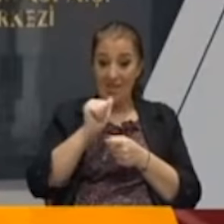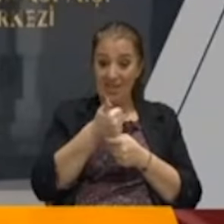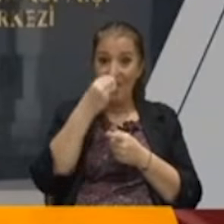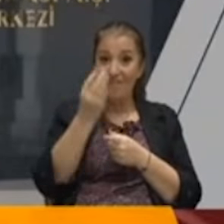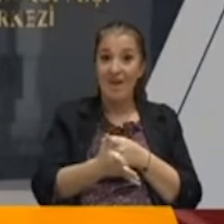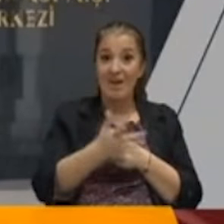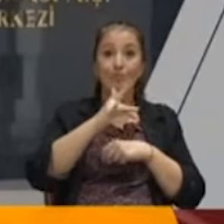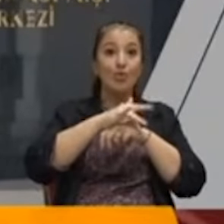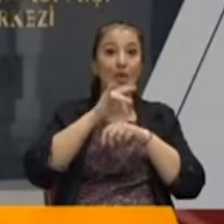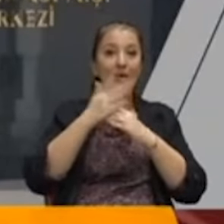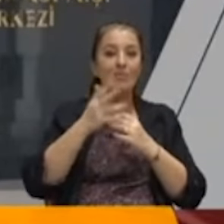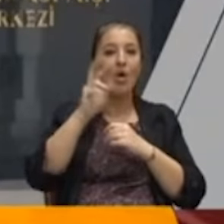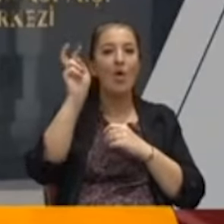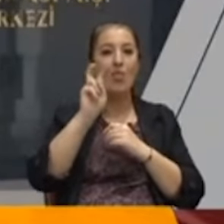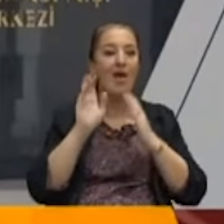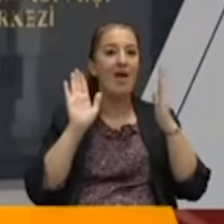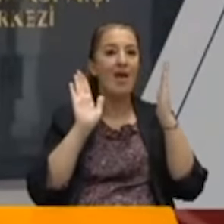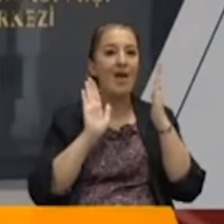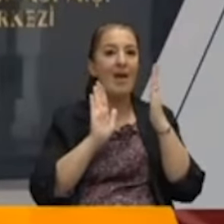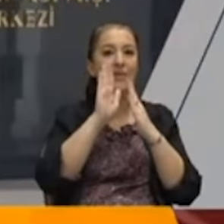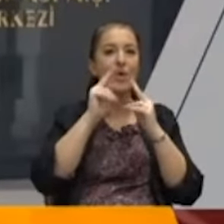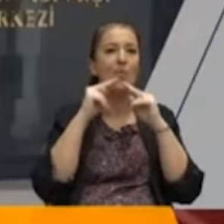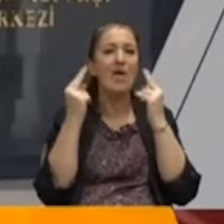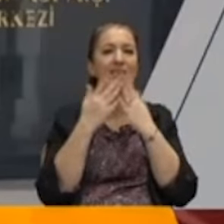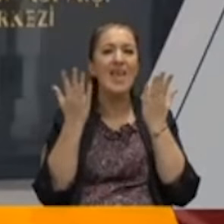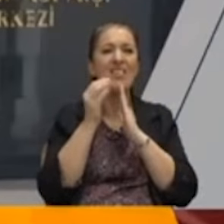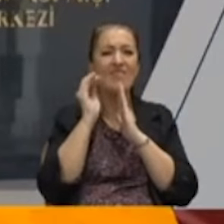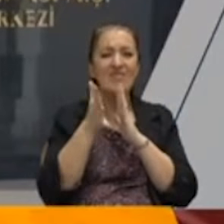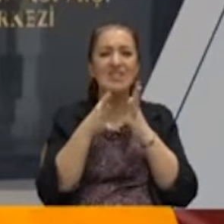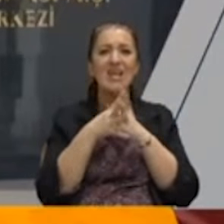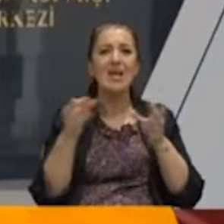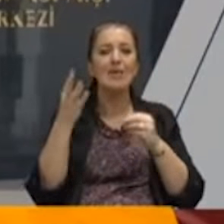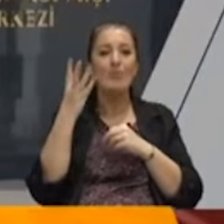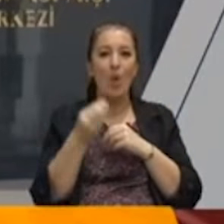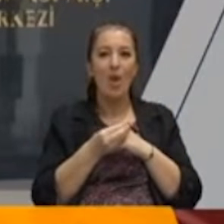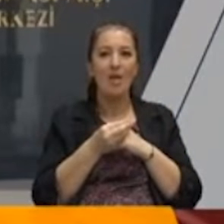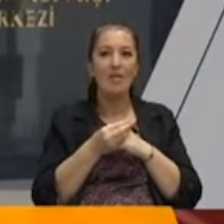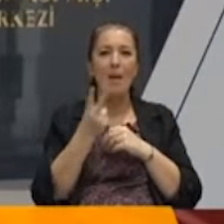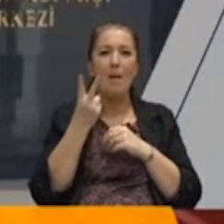ülkemizde dolar karşısında dünyada en fazla kayıp veren para birimi Türk lirası